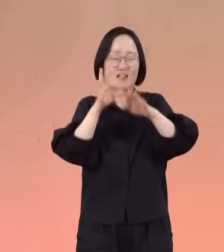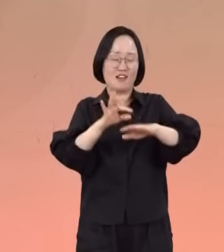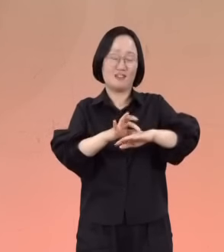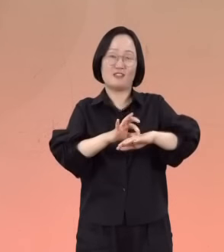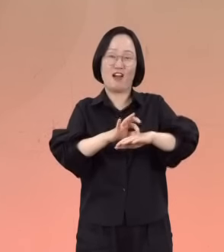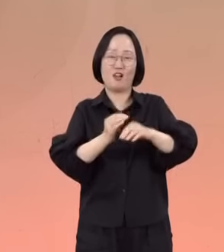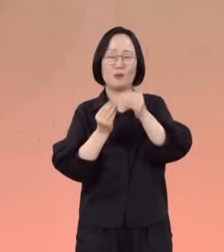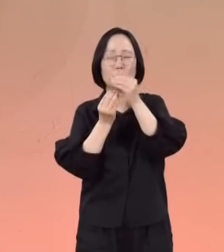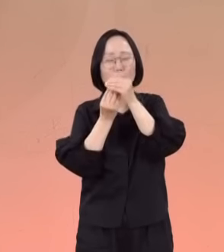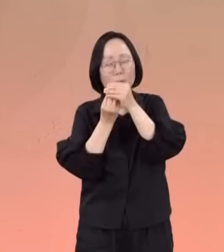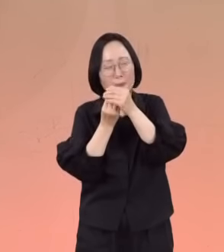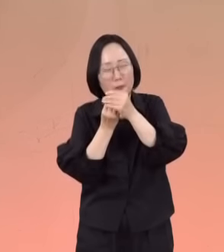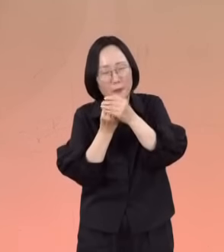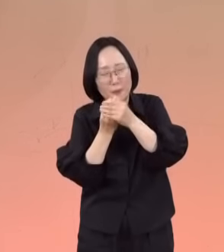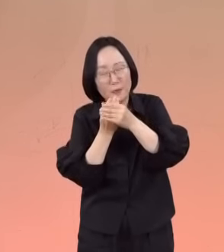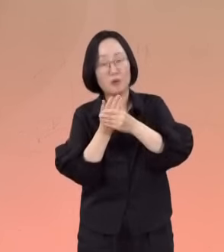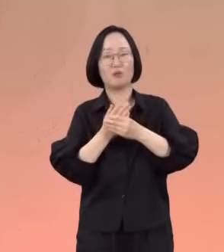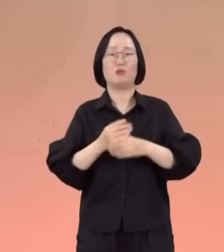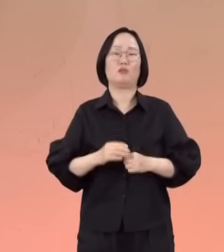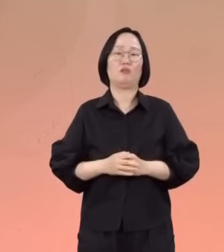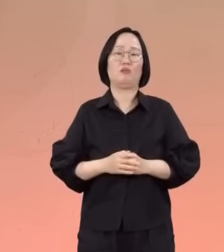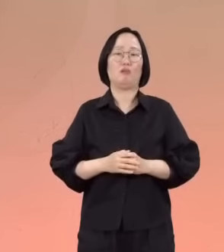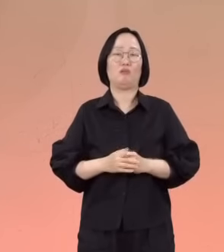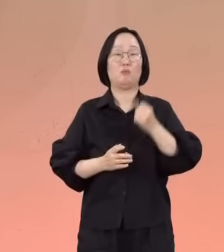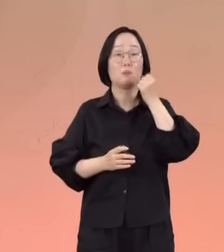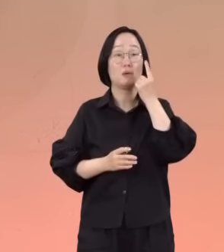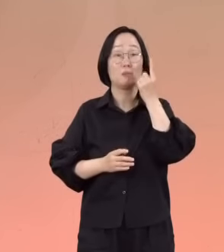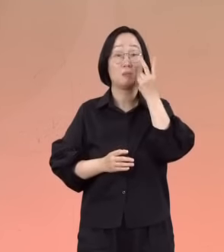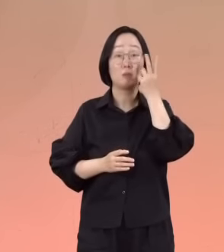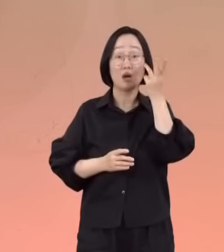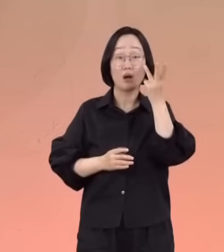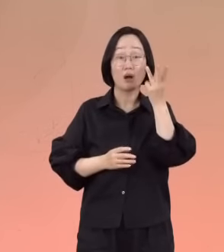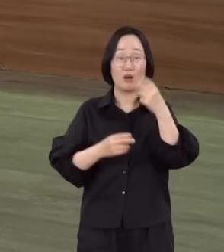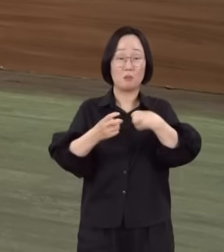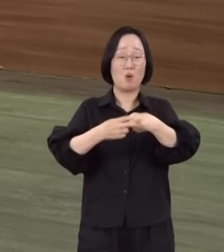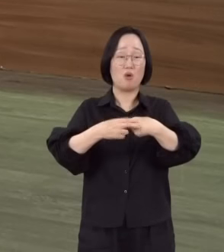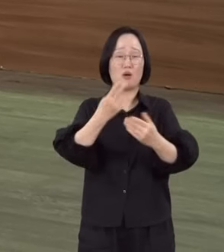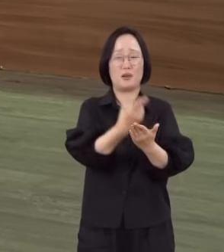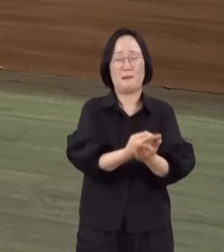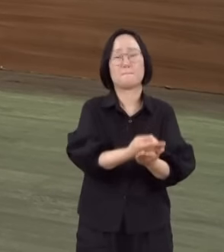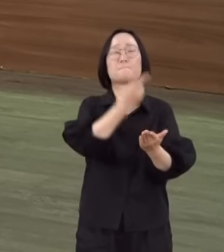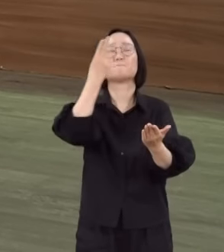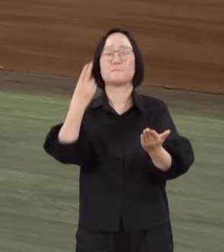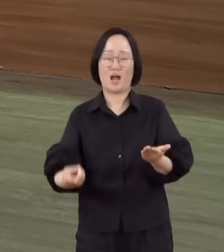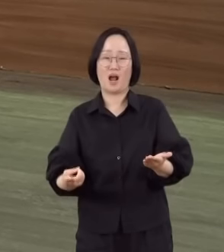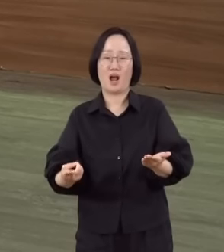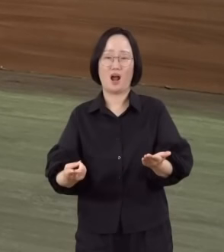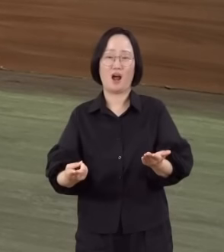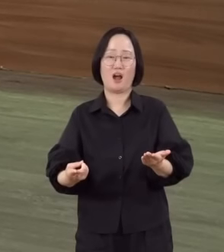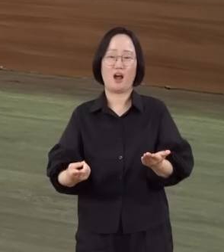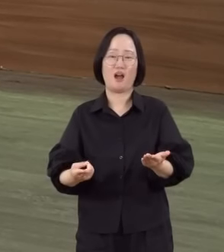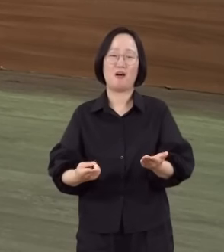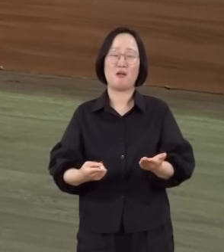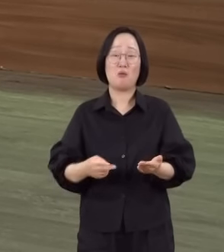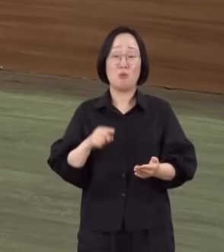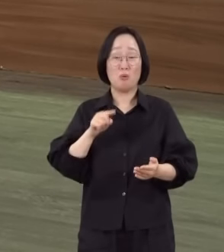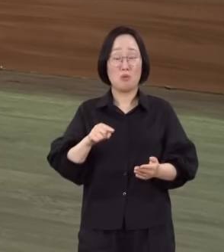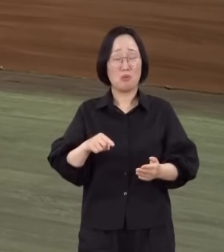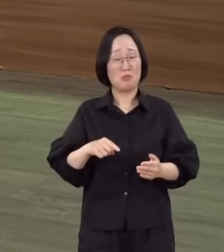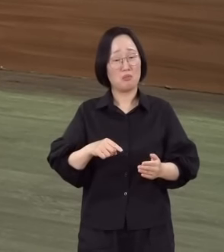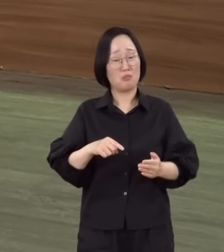의사조차 깜짝 놀라고 교일 만에 퇴원을 했으니 얼마나 이게